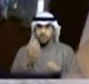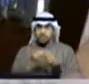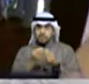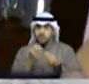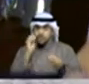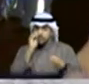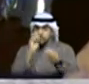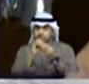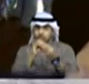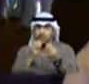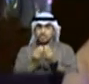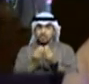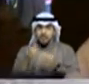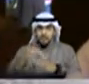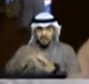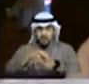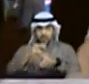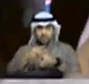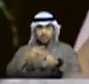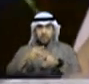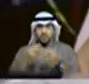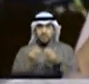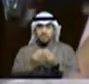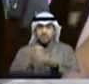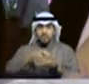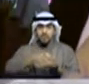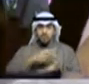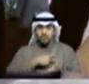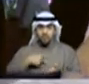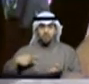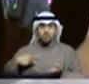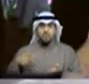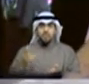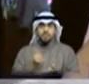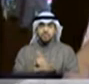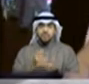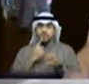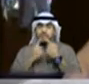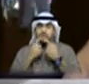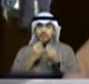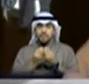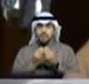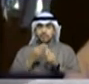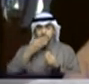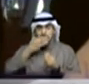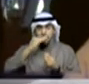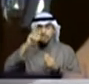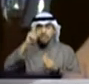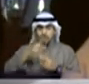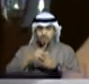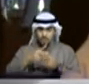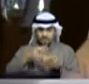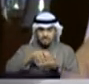والرسمي، فبالتالي إن شاء الله الكويت بفضل الله عز وجل بلد مفعم بالأمل، بلد يعني